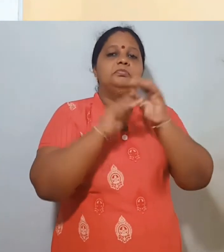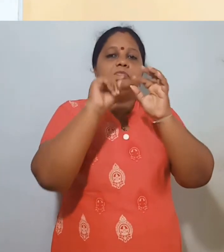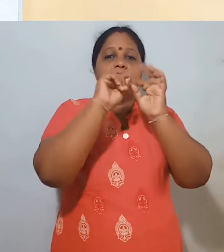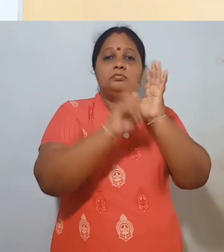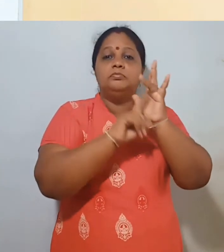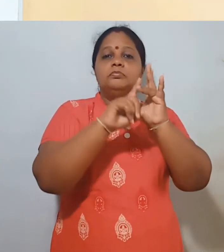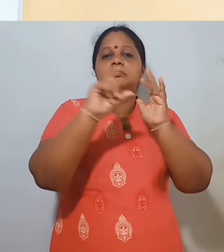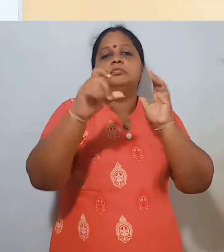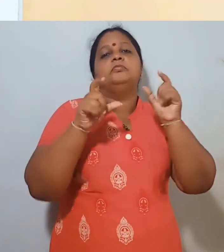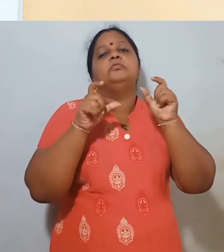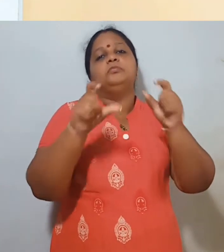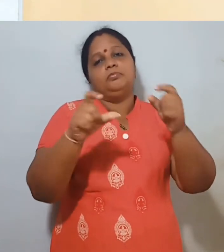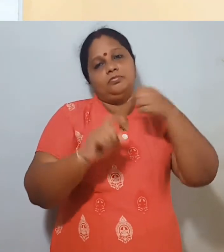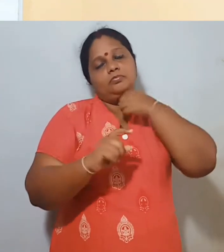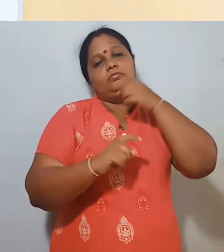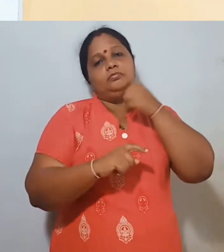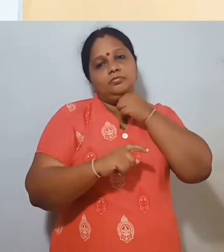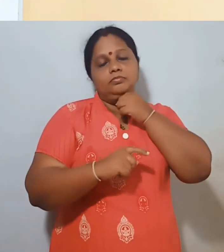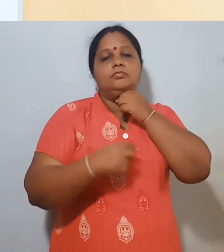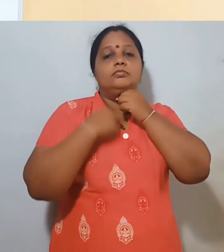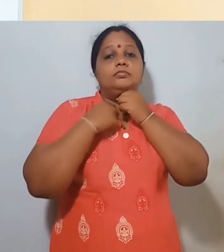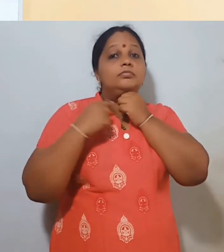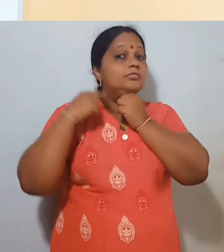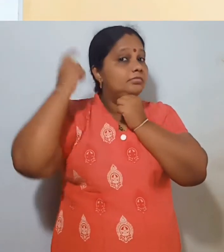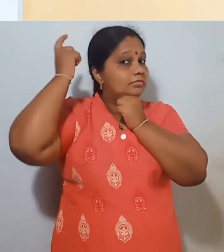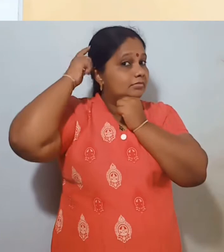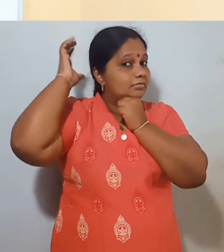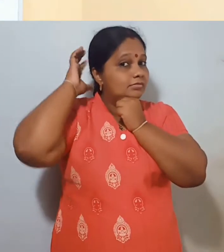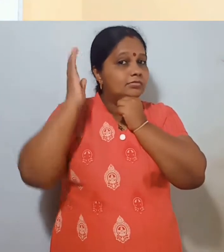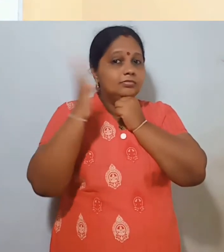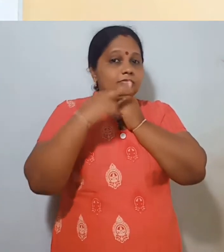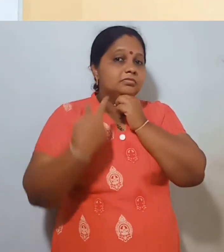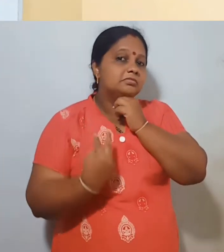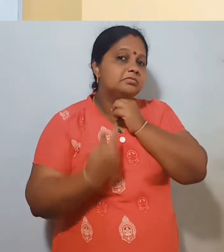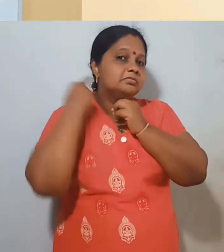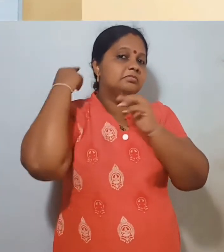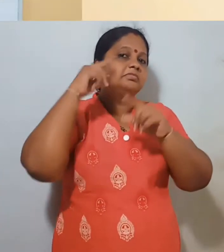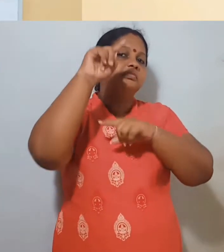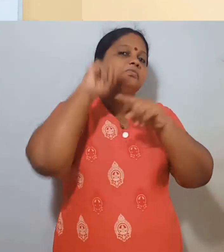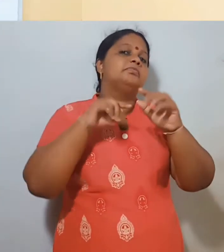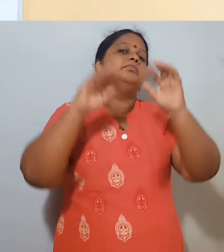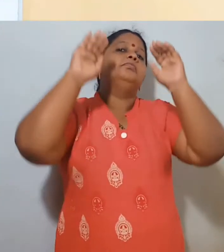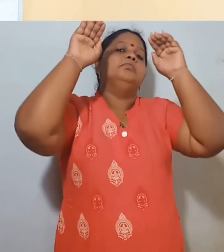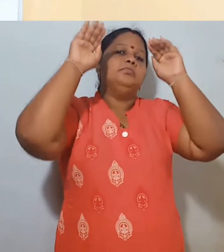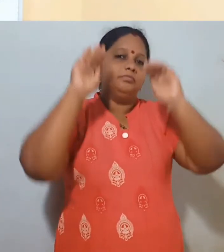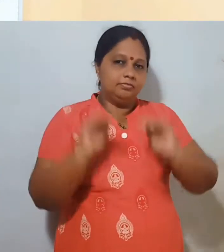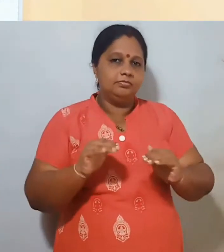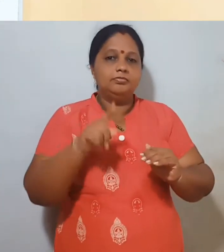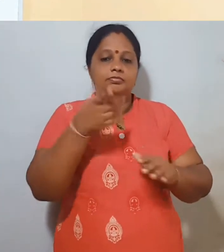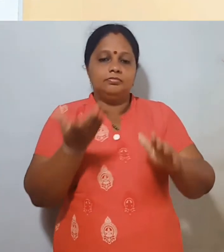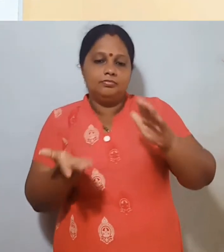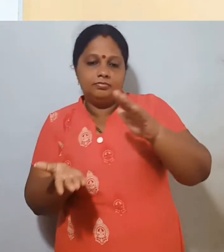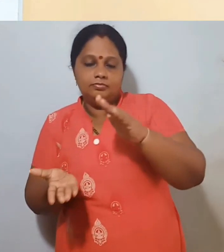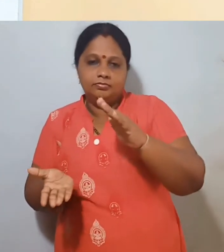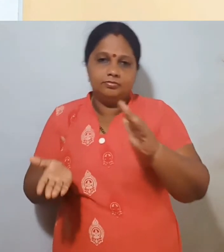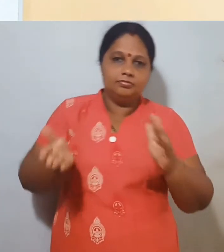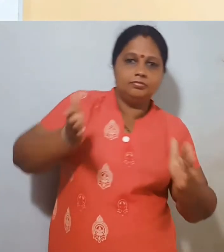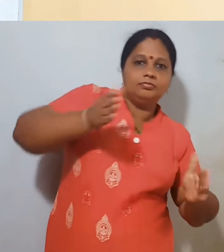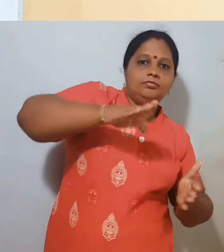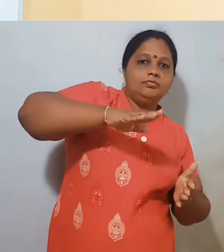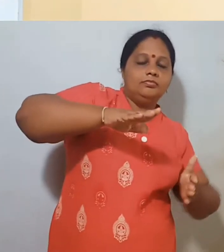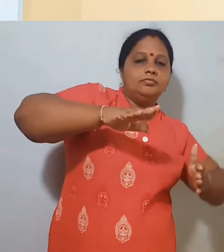மூச்சு கஷ்டம் இருக்கும். அதால மூளைக்கு போற ஆக்சிஜன் அளவெல்லாம் குறையும். அதால நீங்க ஒரு பக்கம் திருப்பி போட்டீங்களாக இருந்தால் அவரோட சுவாச